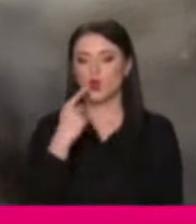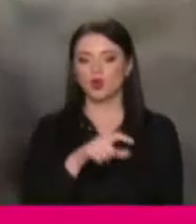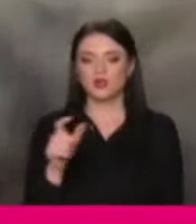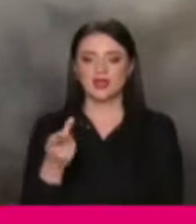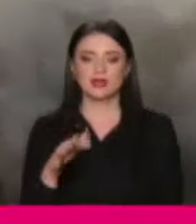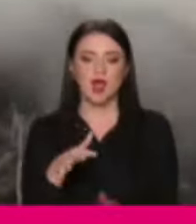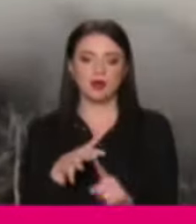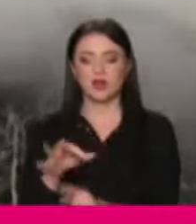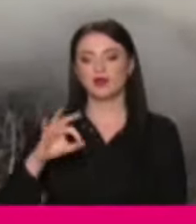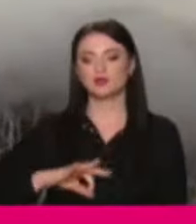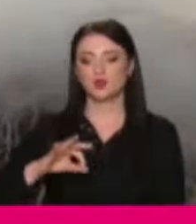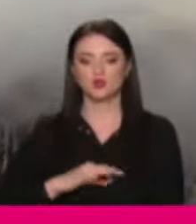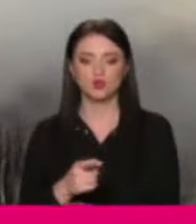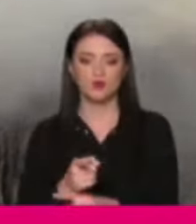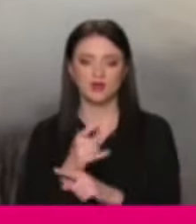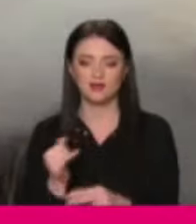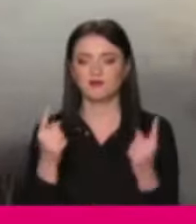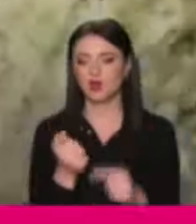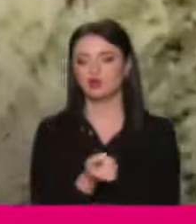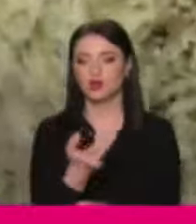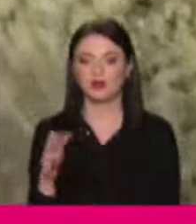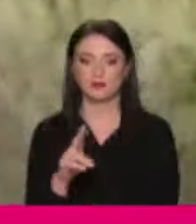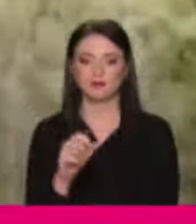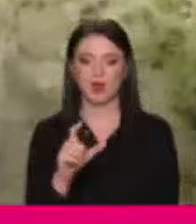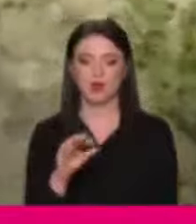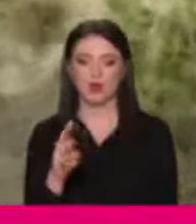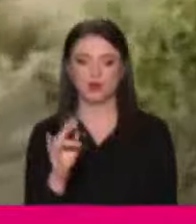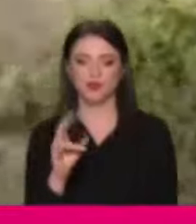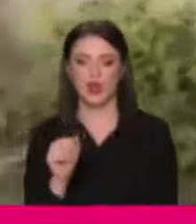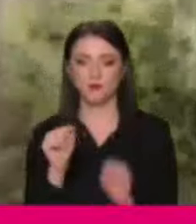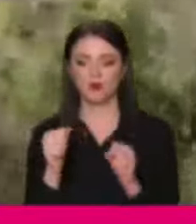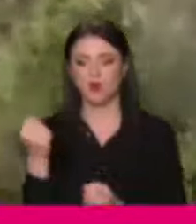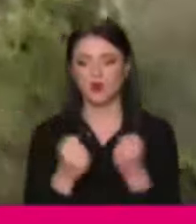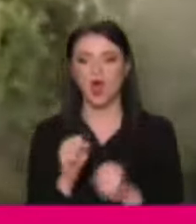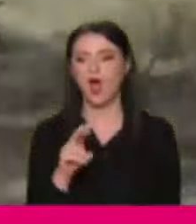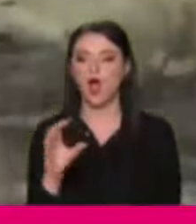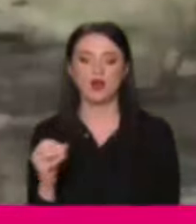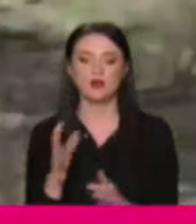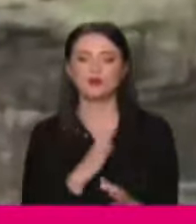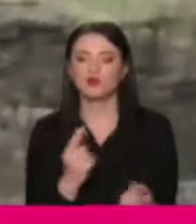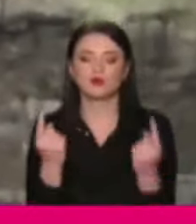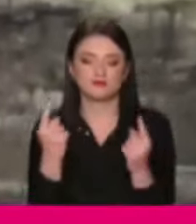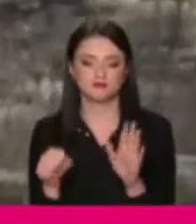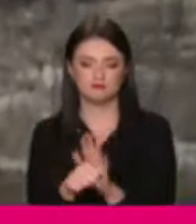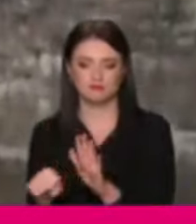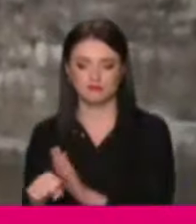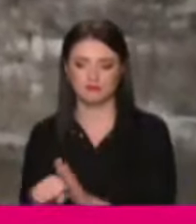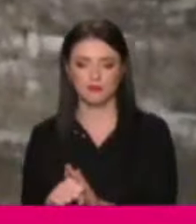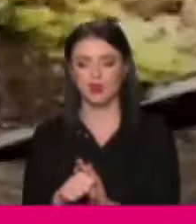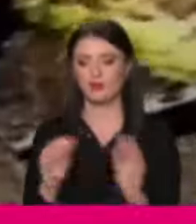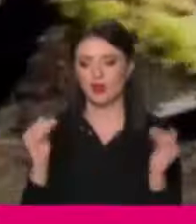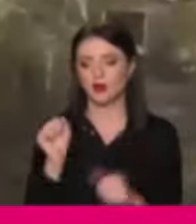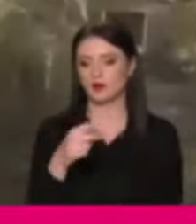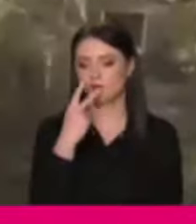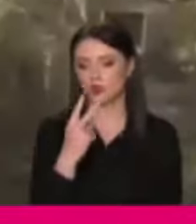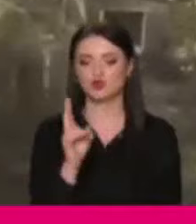атаки застосовували танки і величезну кількість піхоти на бронемашинах, але зазнали шалених втрат. Зокрема, на кадрах можна побачити,